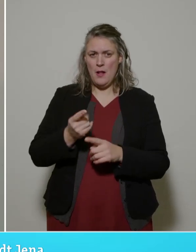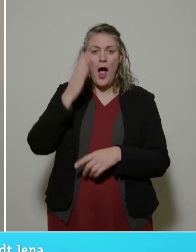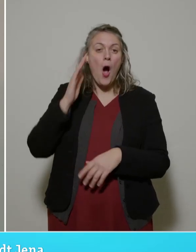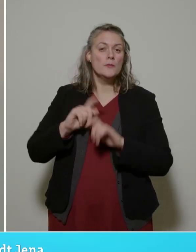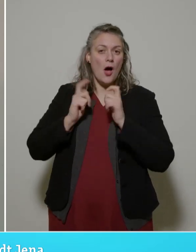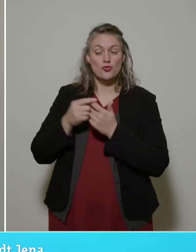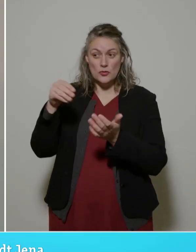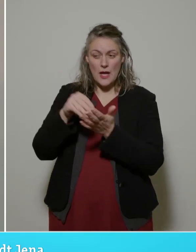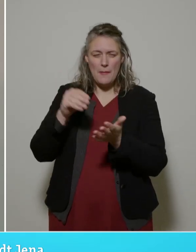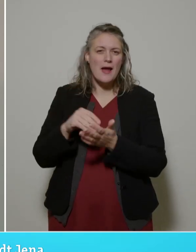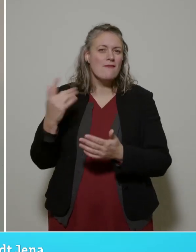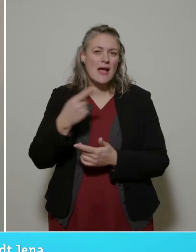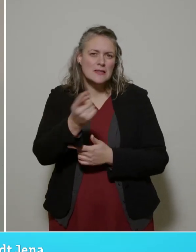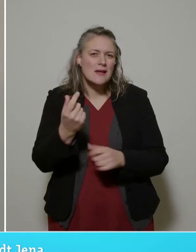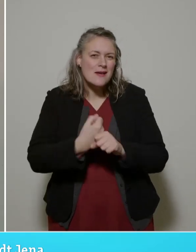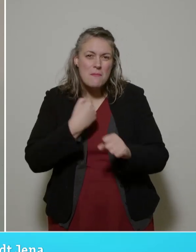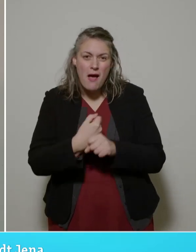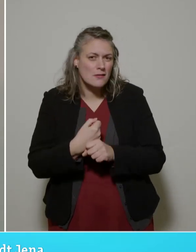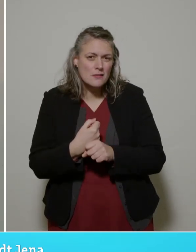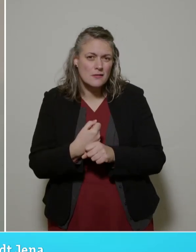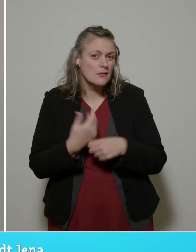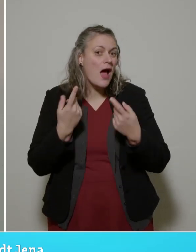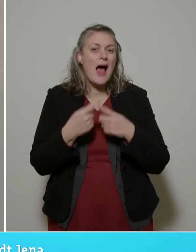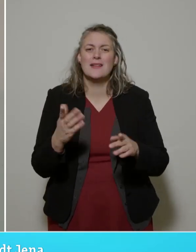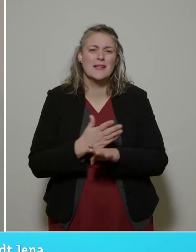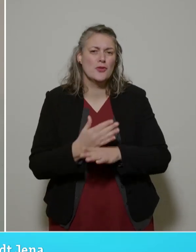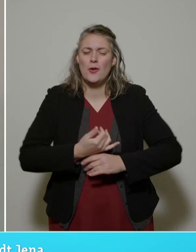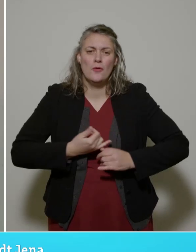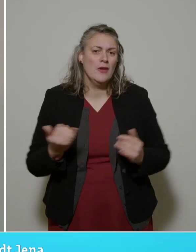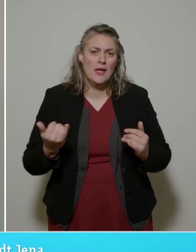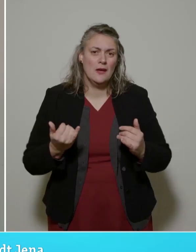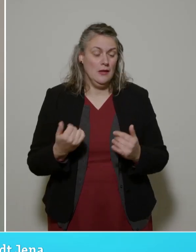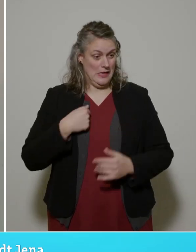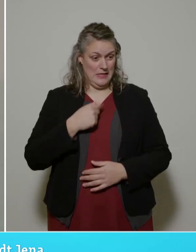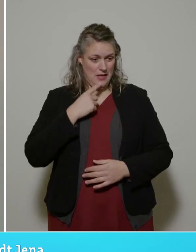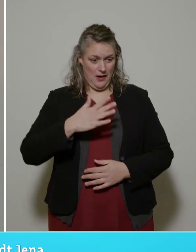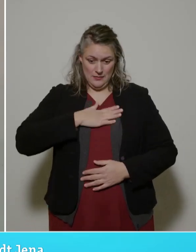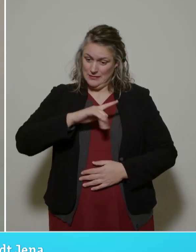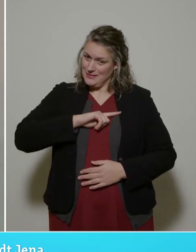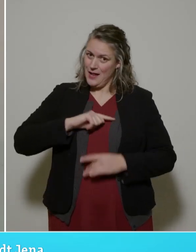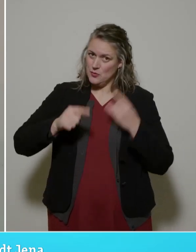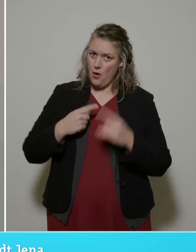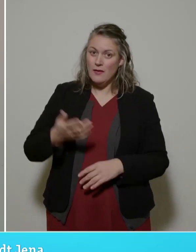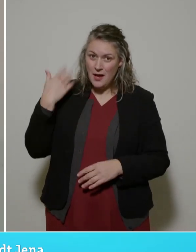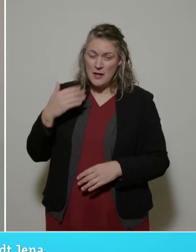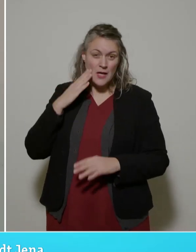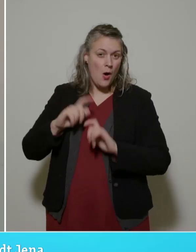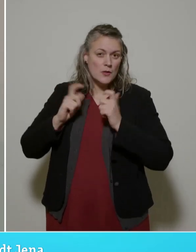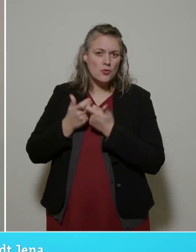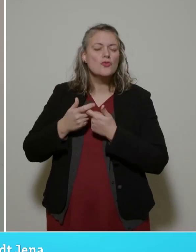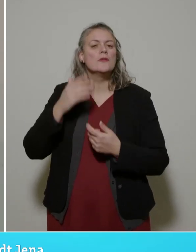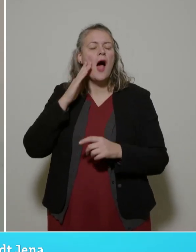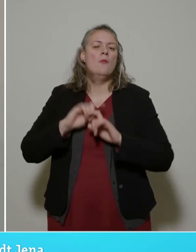sitzen, was hätte derjenige denn anders entschieden? Ich sage, an dieser Stelle hätte sich